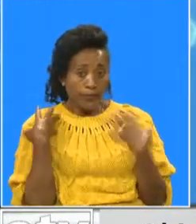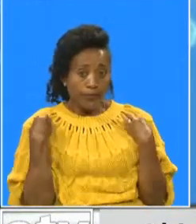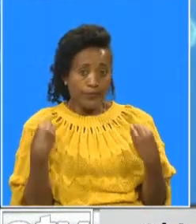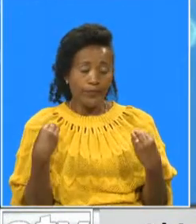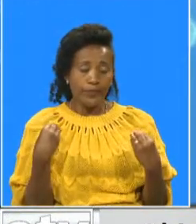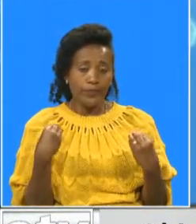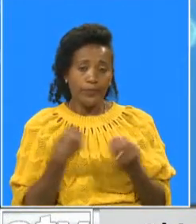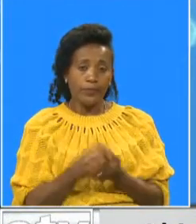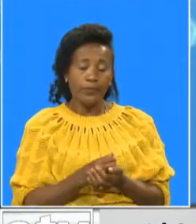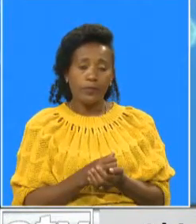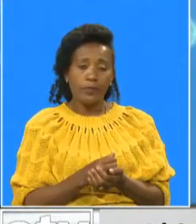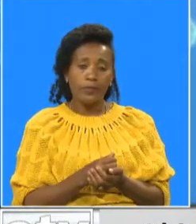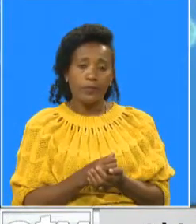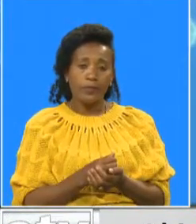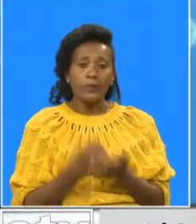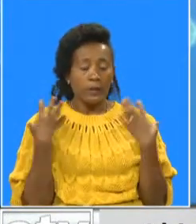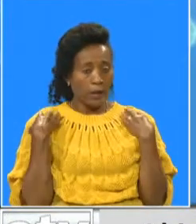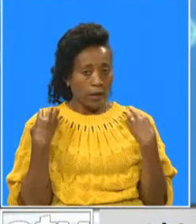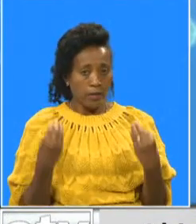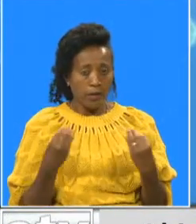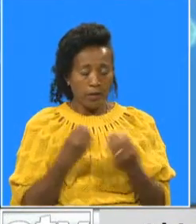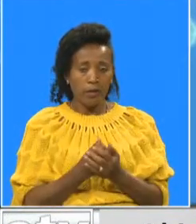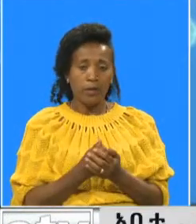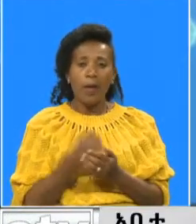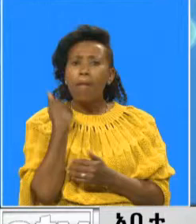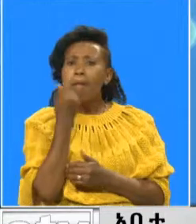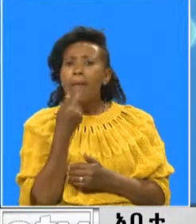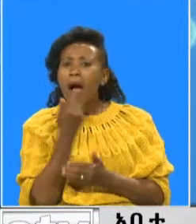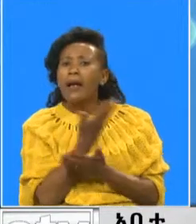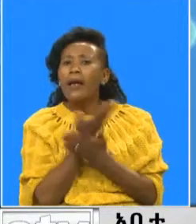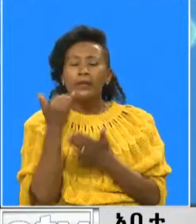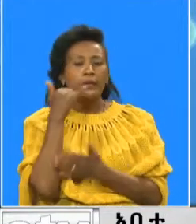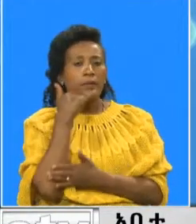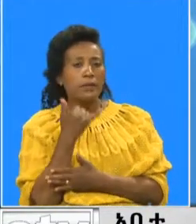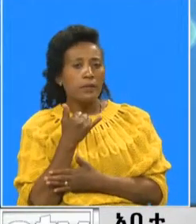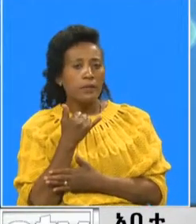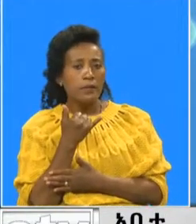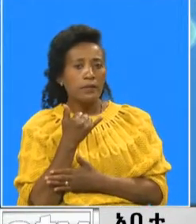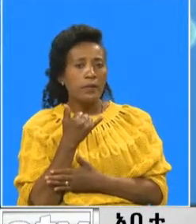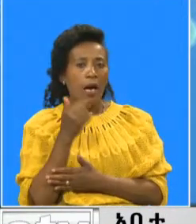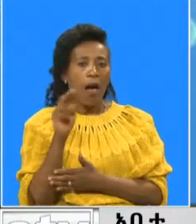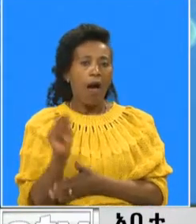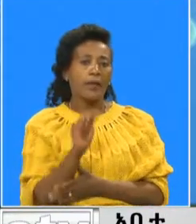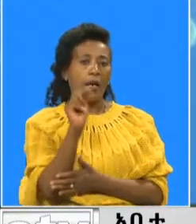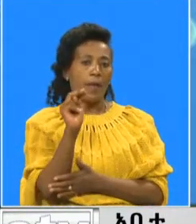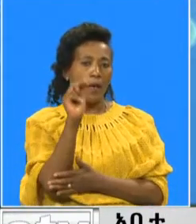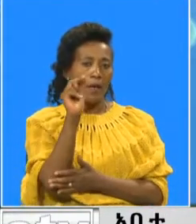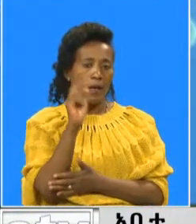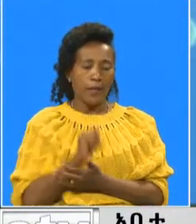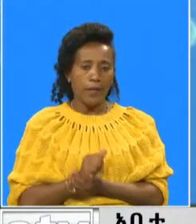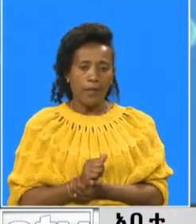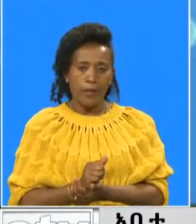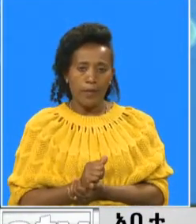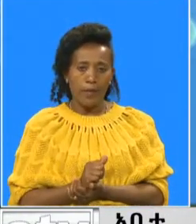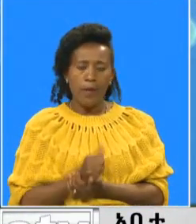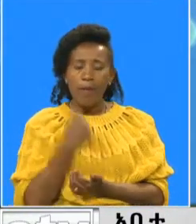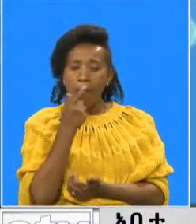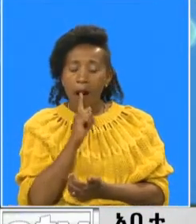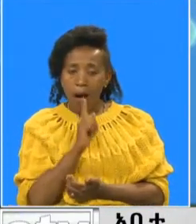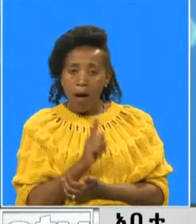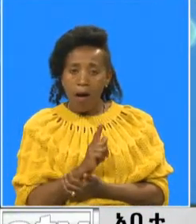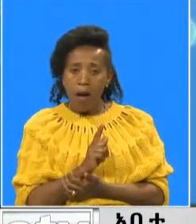ይስጥልን። አቤት ጤና ይስጥልን። ማን እንበል ከየት ነው የሚደውሉ? ፋዳ መሐመድ። ማን